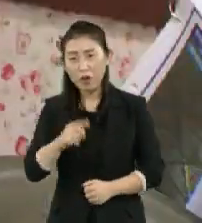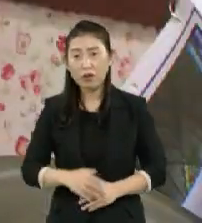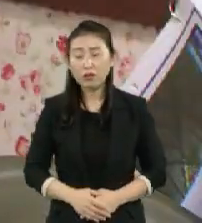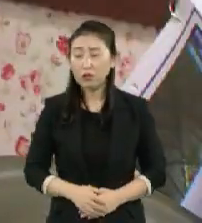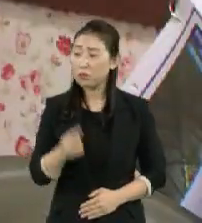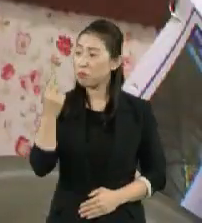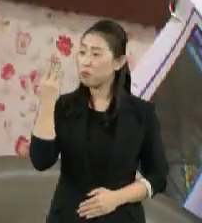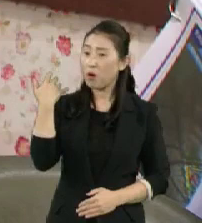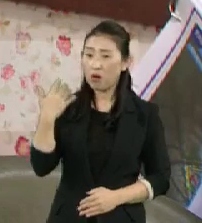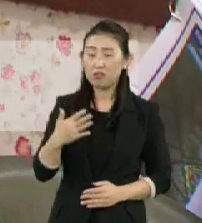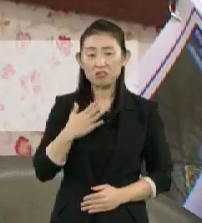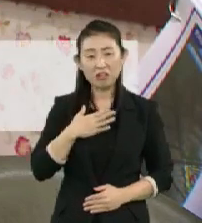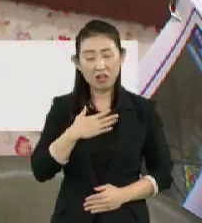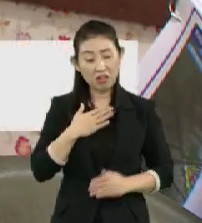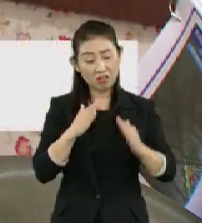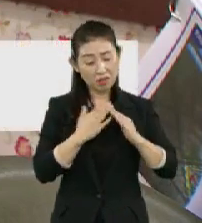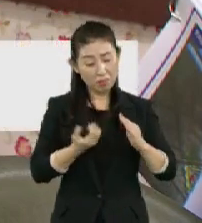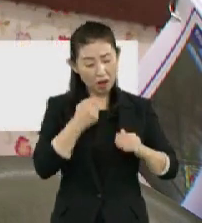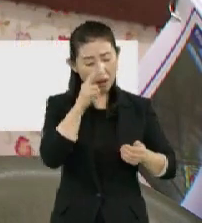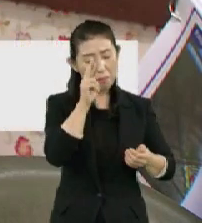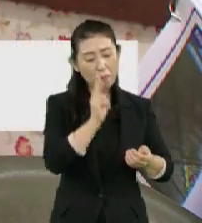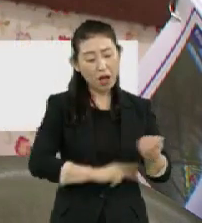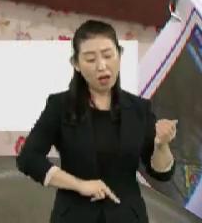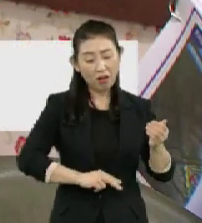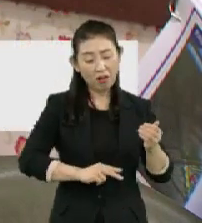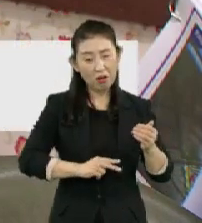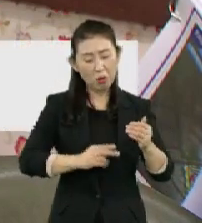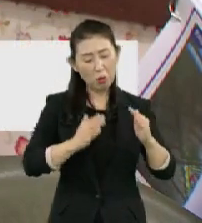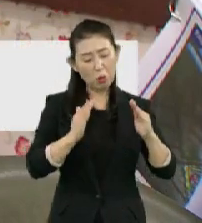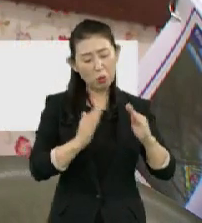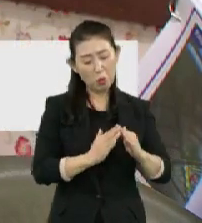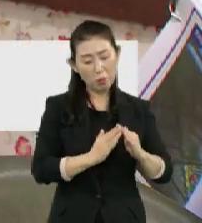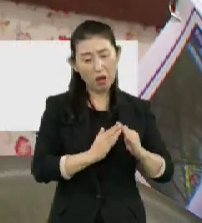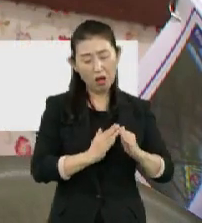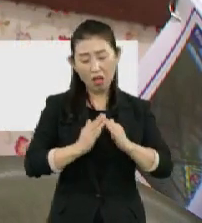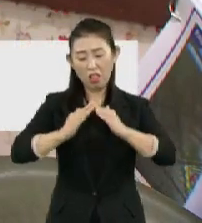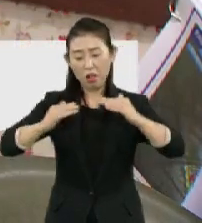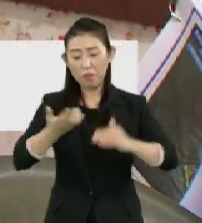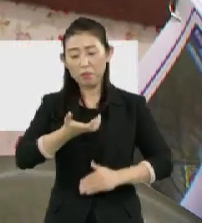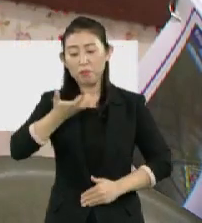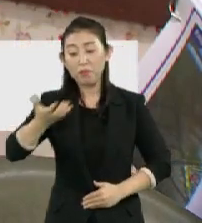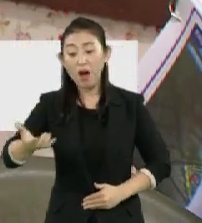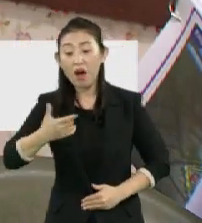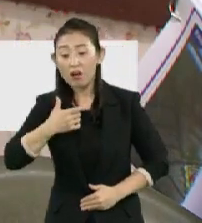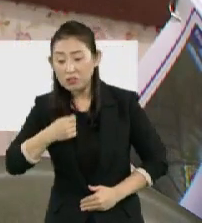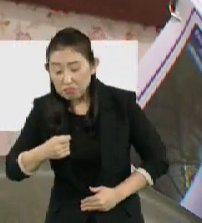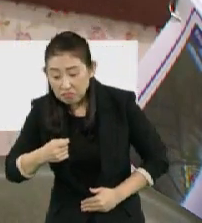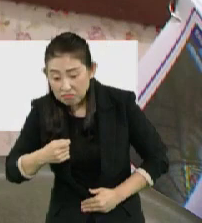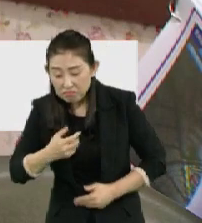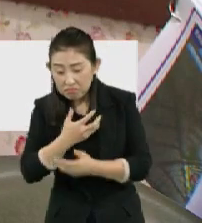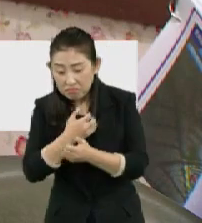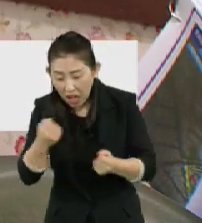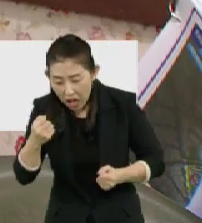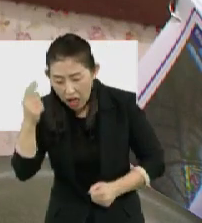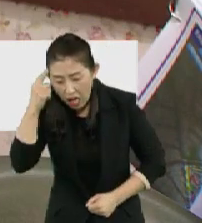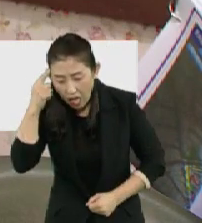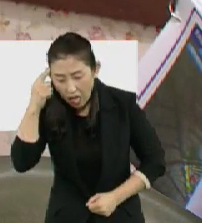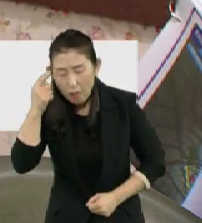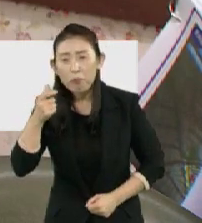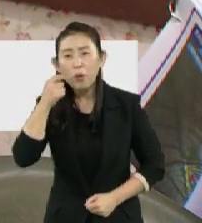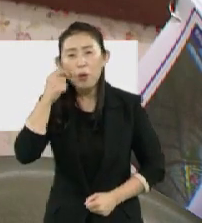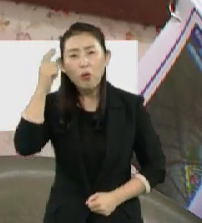며칠 전에 자기네 집을 팔고 좀 더 넓은 집으로 가려고 하려다가 계약을